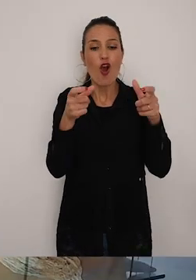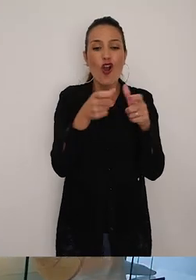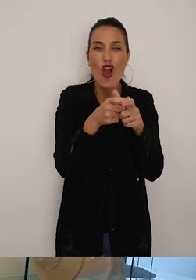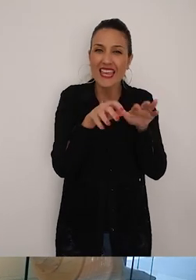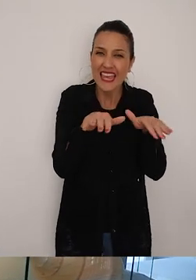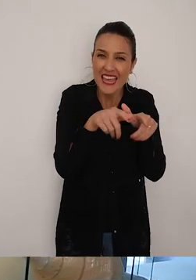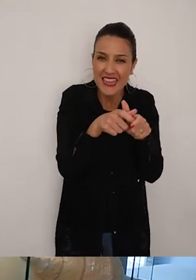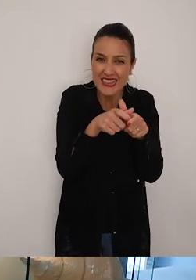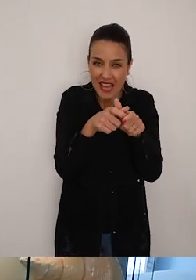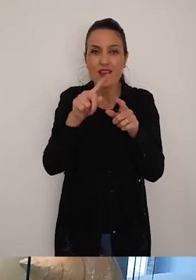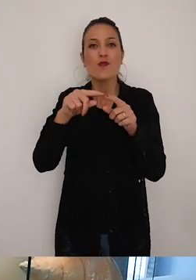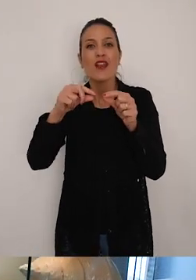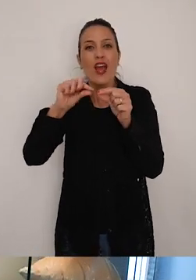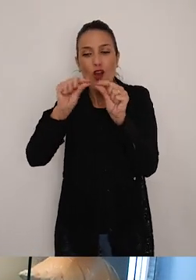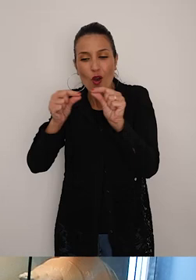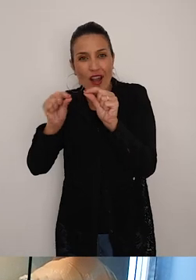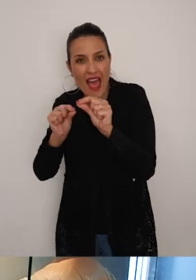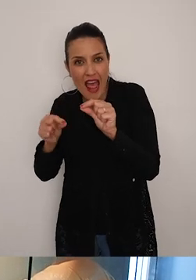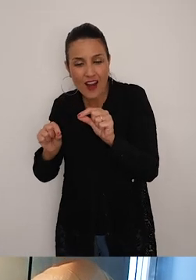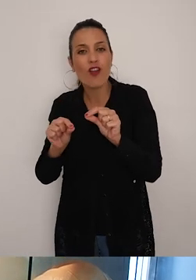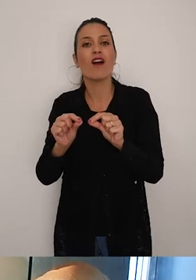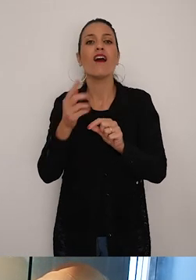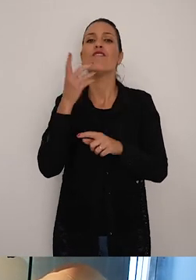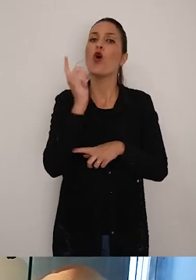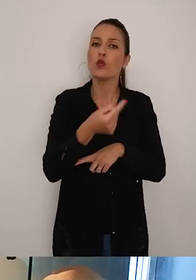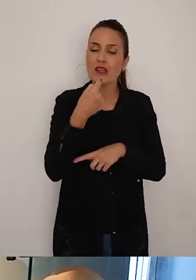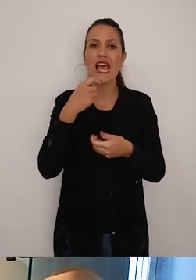per volere dell'associazione culturale Il Cedro del Libano.